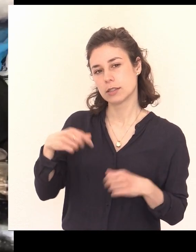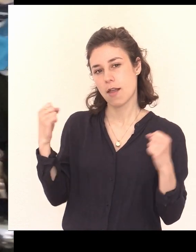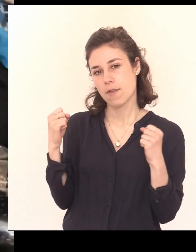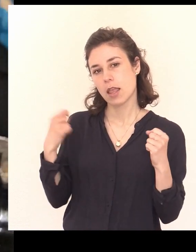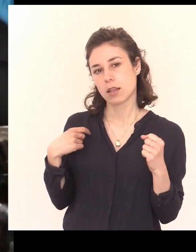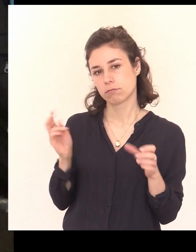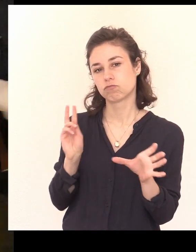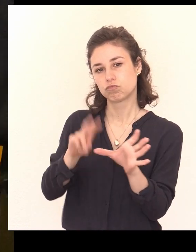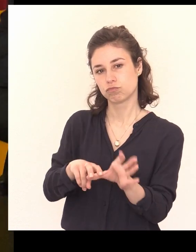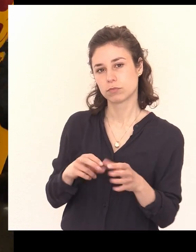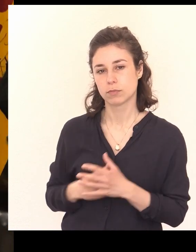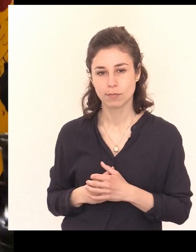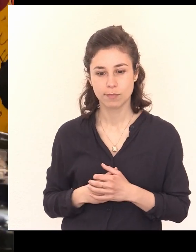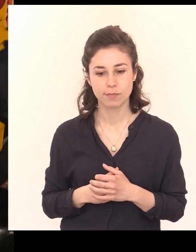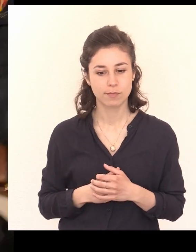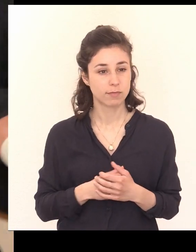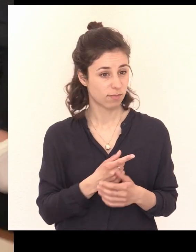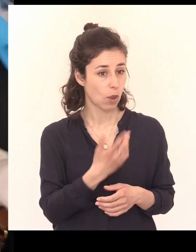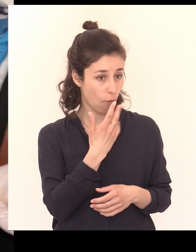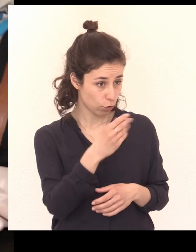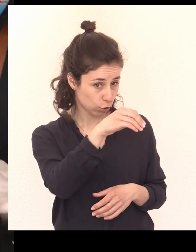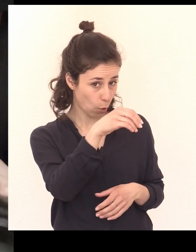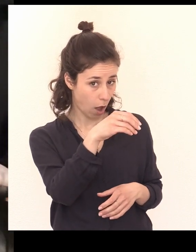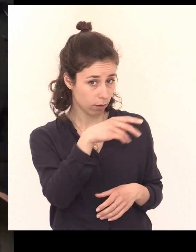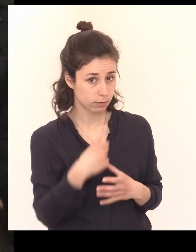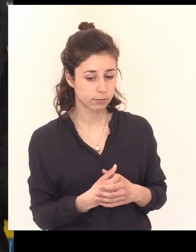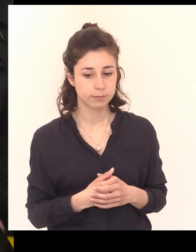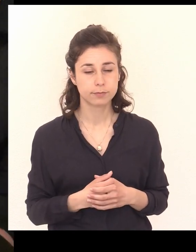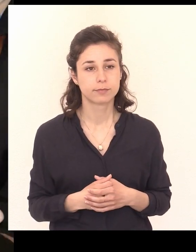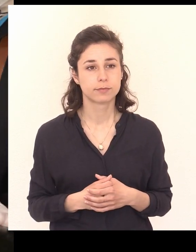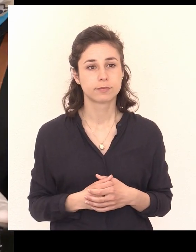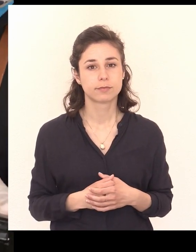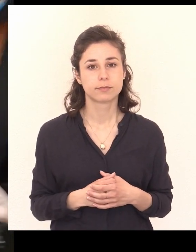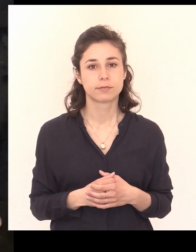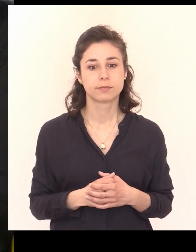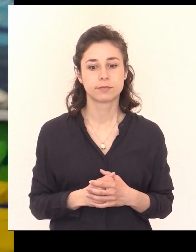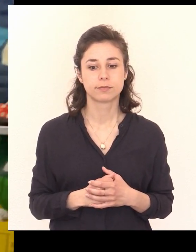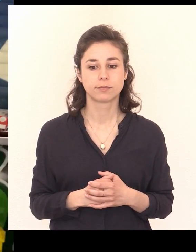Also seit diesem Winter bin ich da bei uns. Magst du noch Zucker dazu?